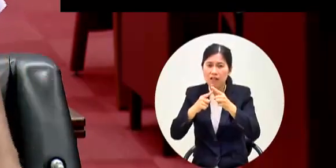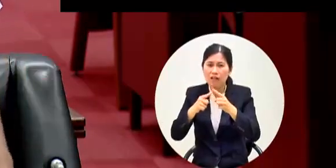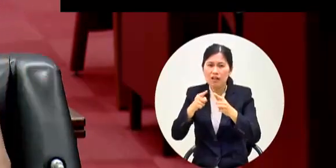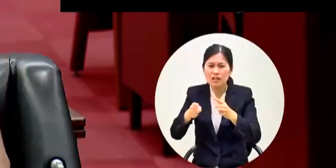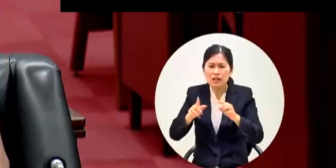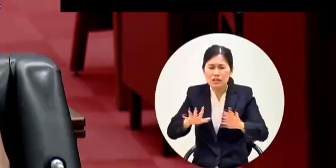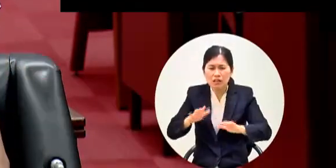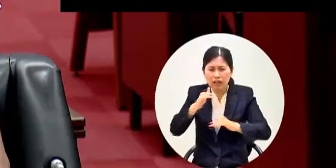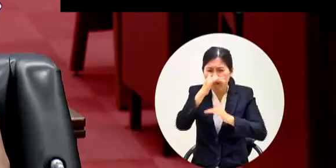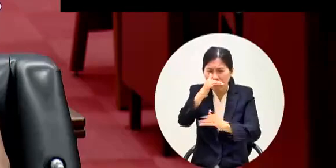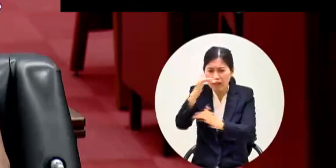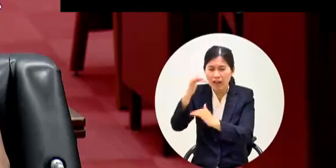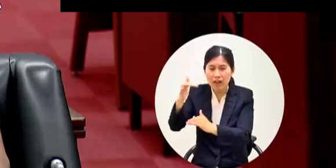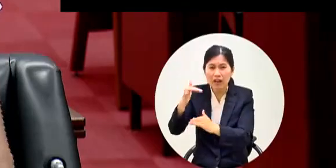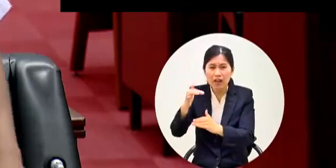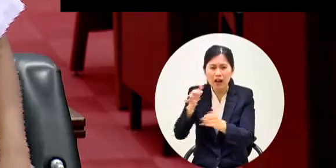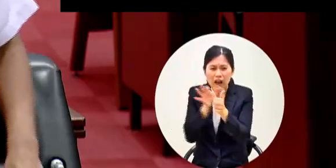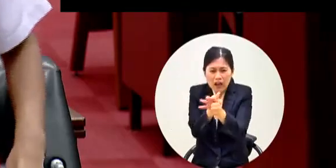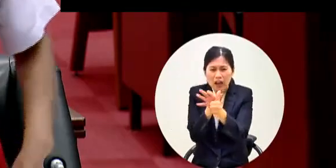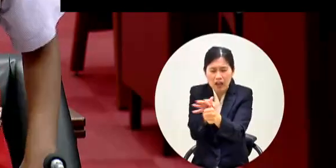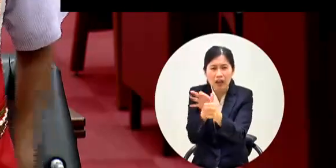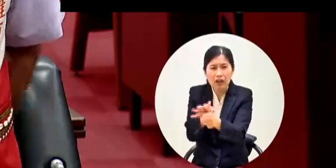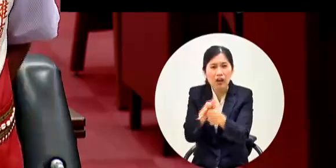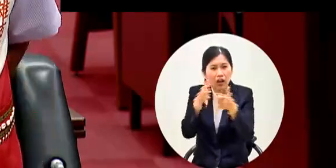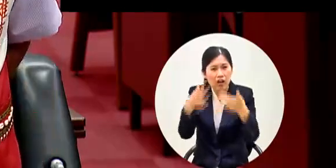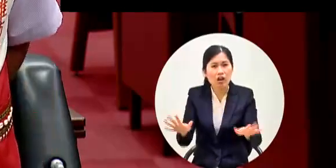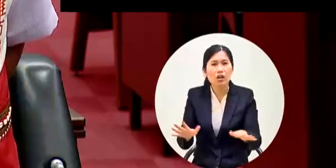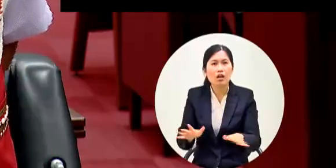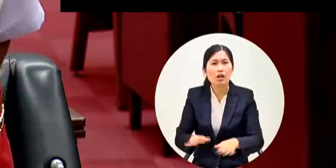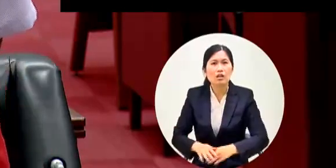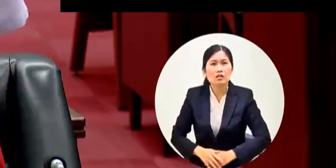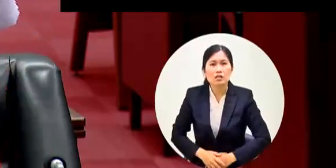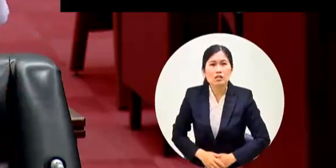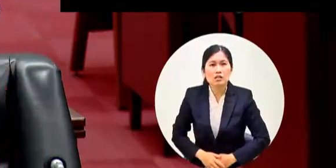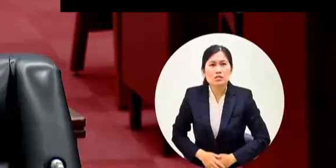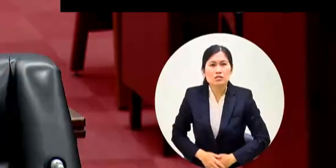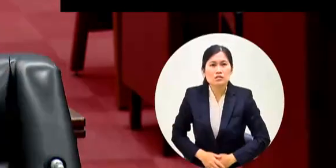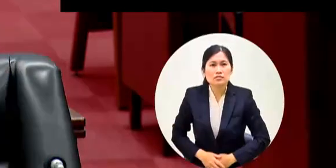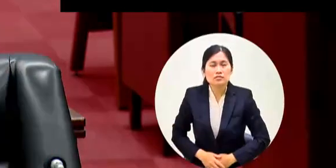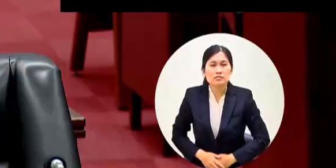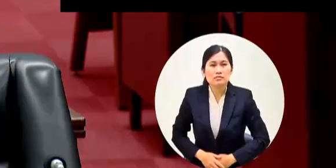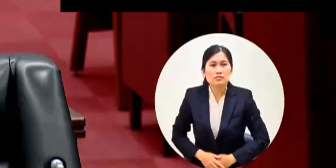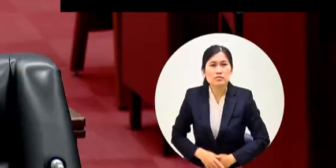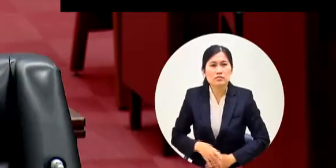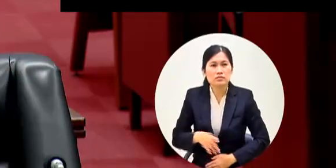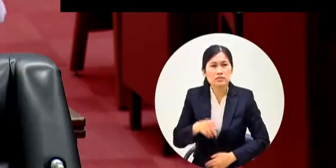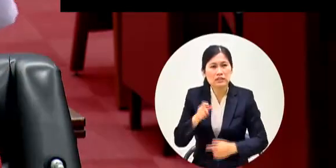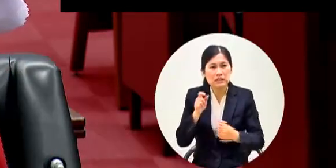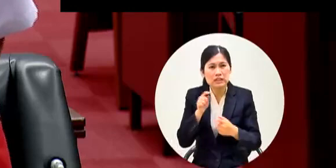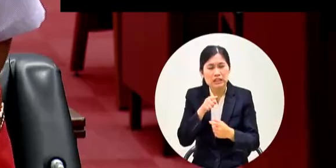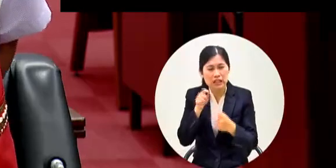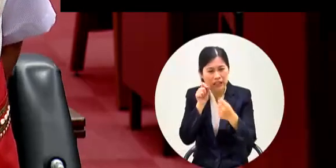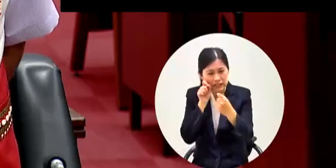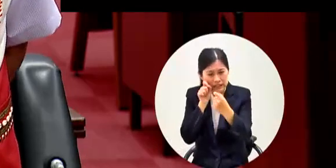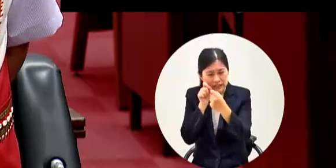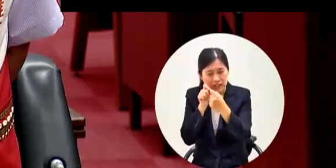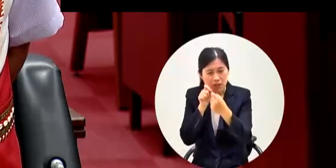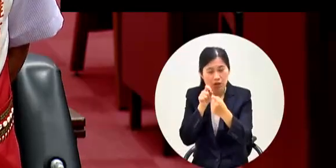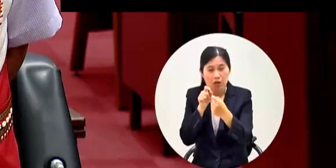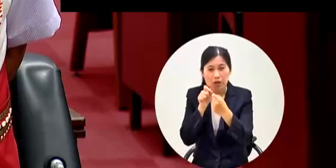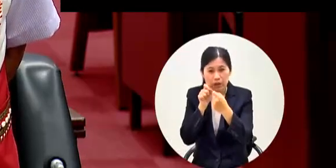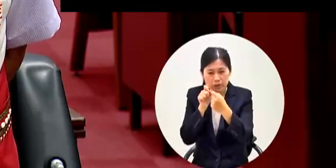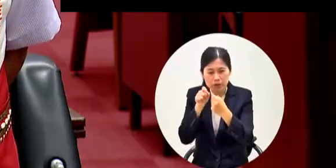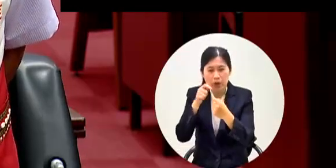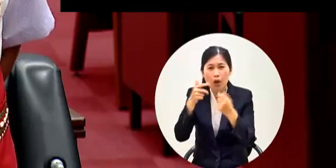个。我很想讲这一句话，国土是原住民才是